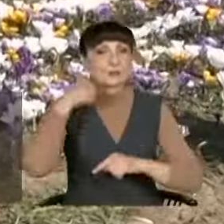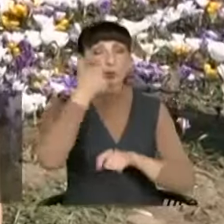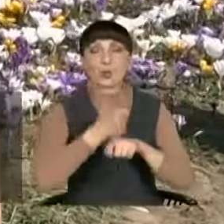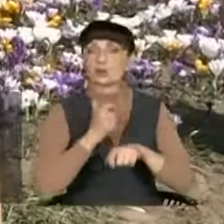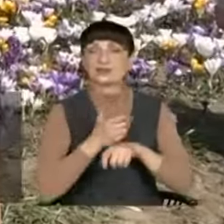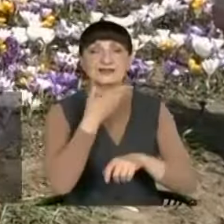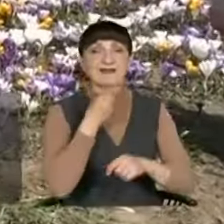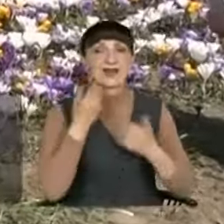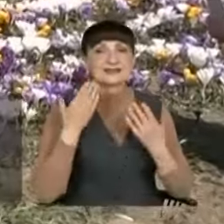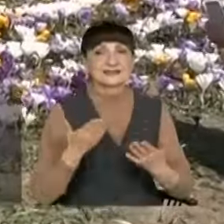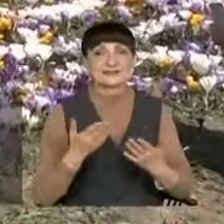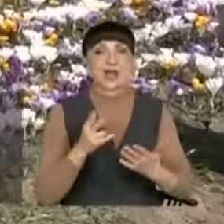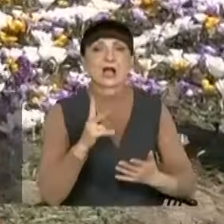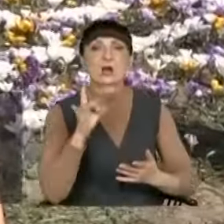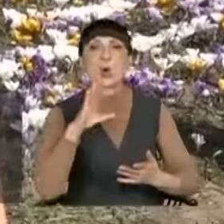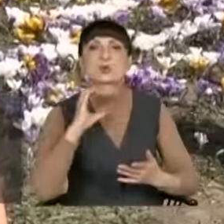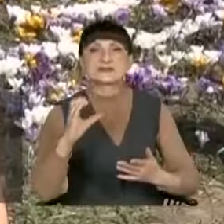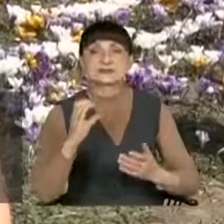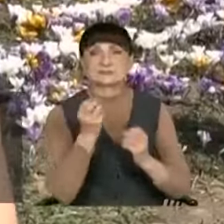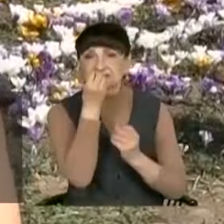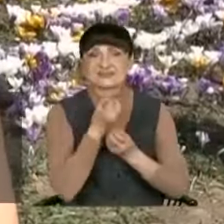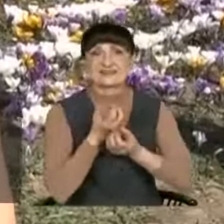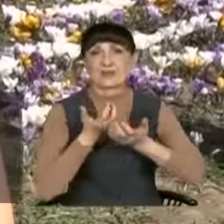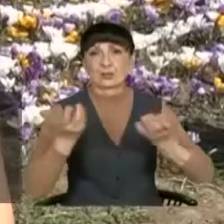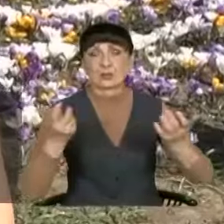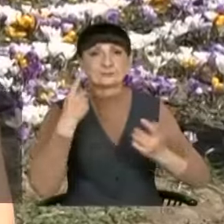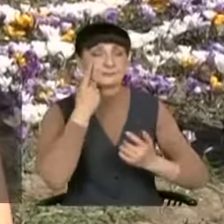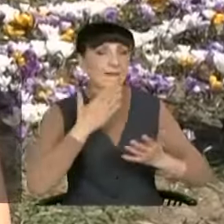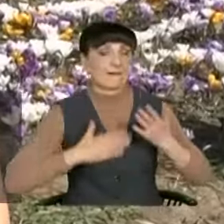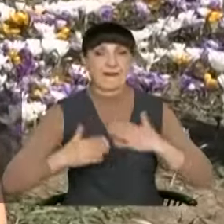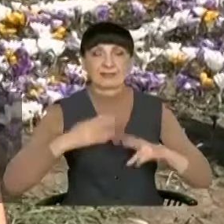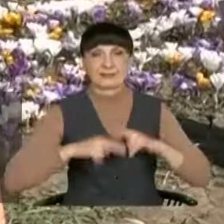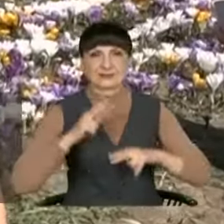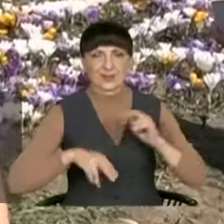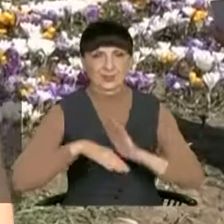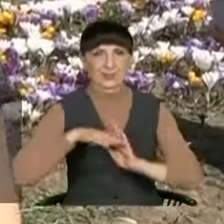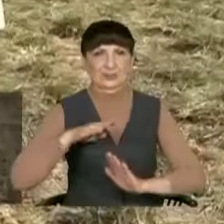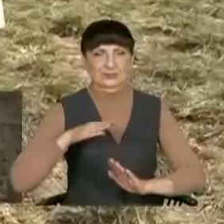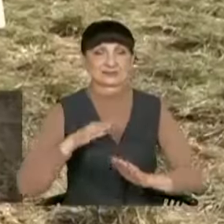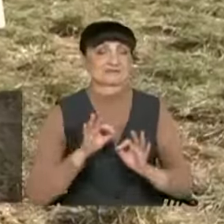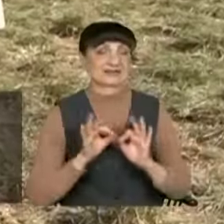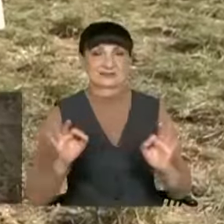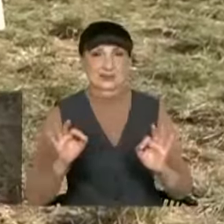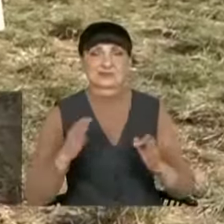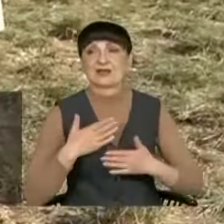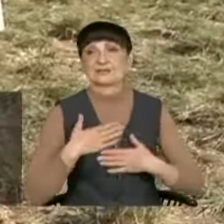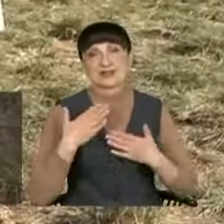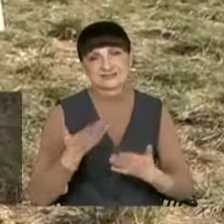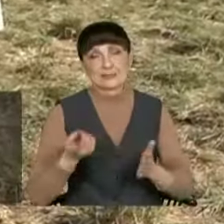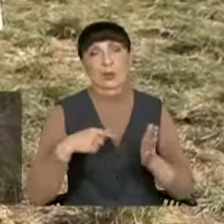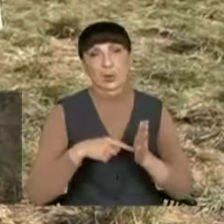красиво вот крокусы цветут прям замечательно глаз радует настроение сразу поднимается всё здорово спасибо